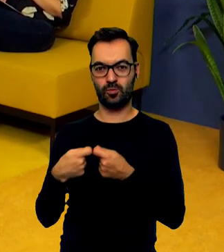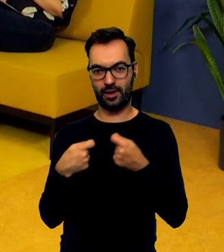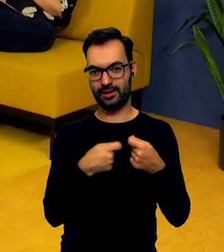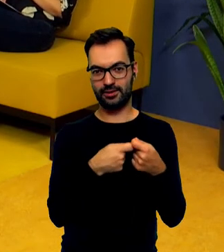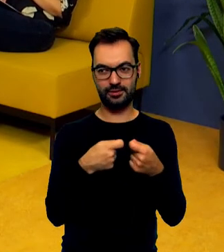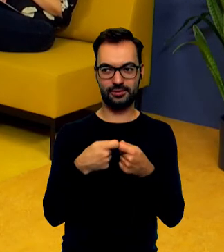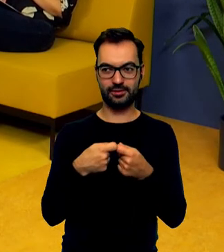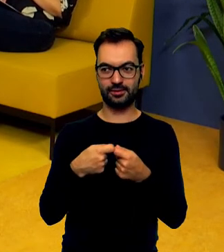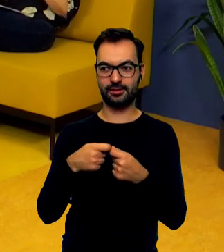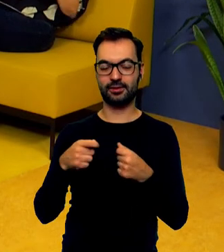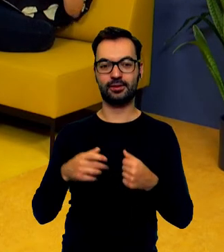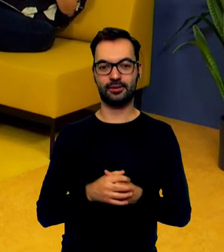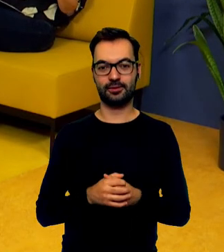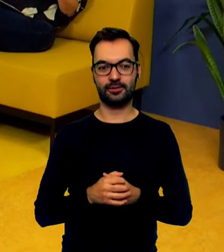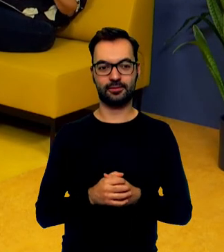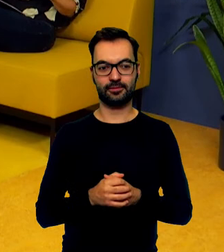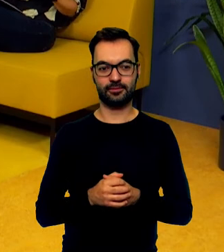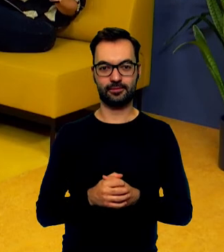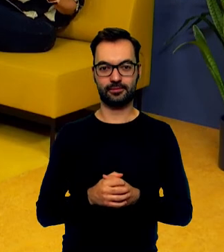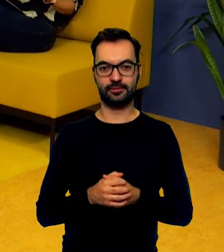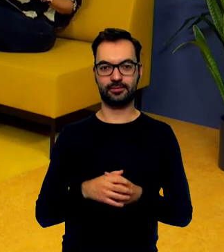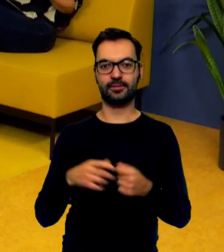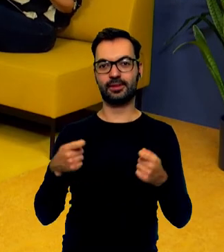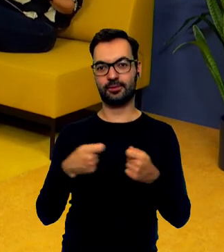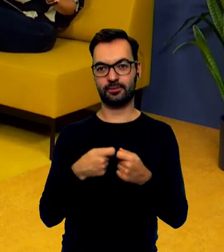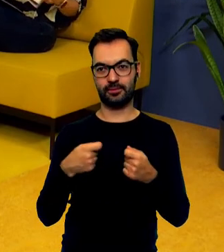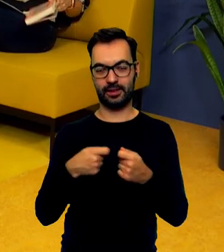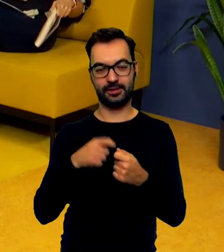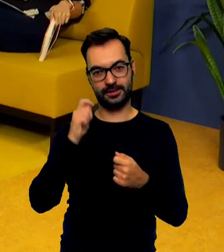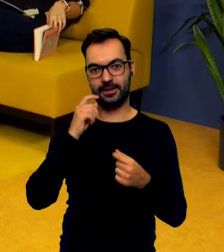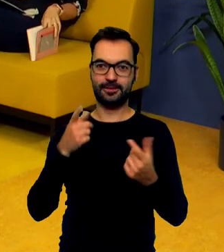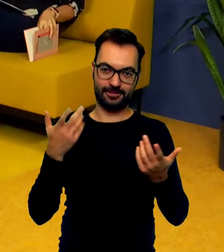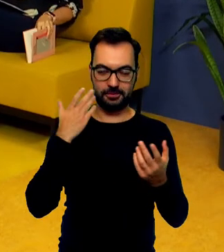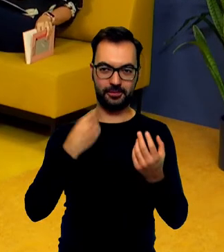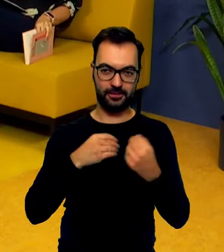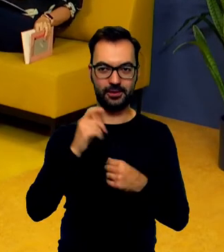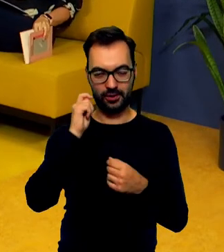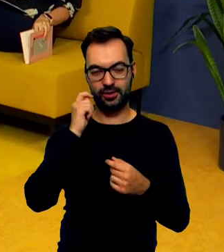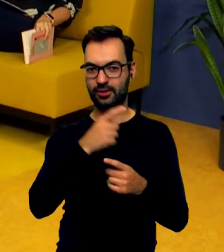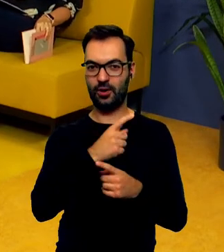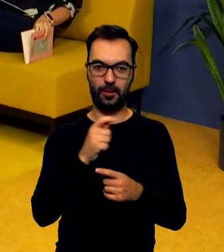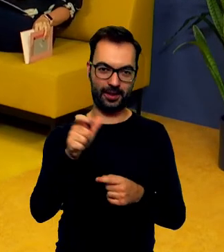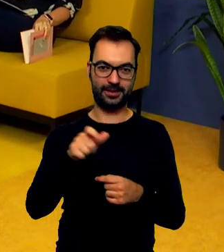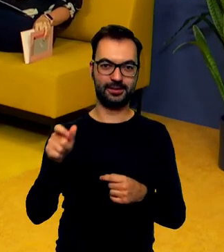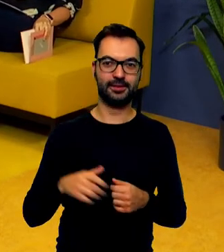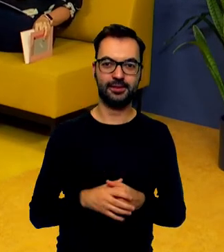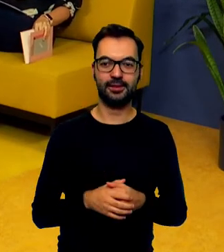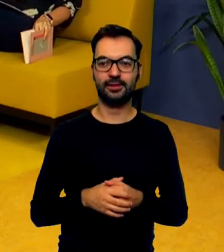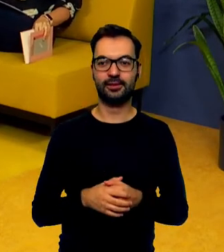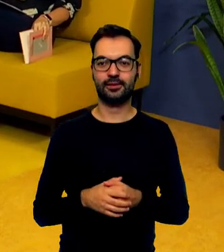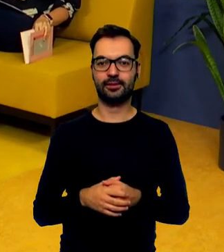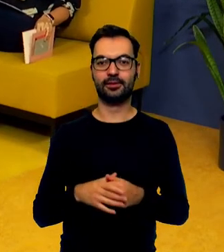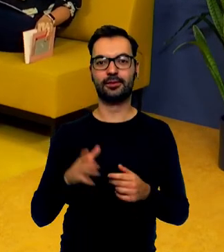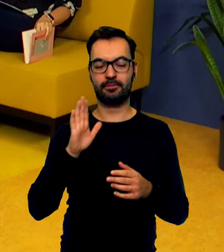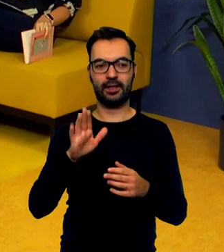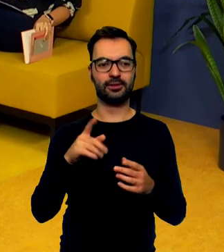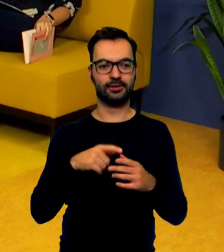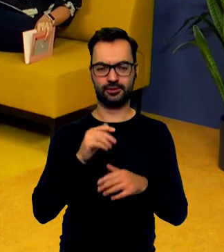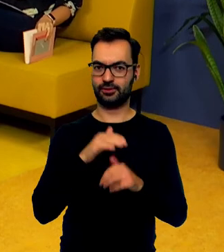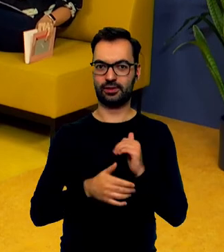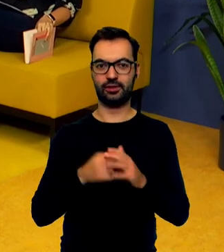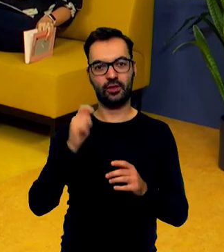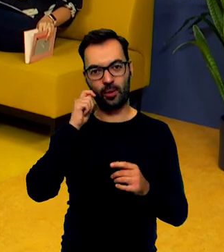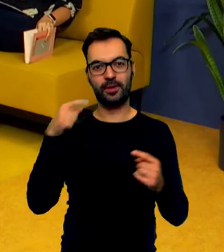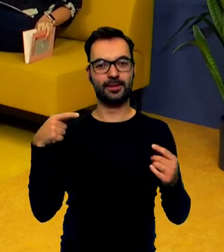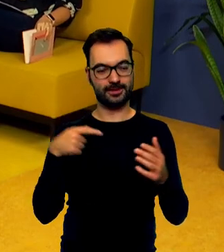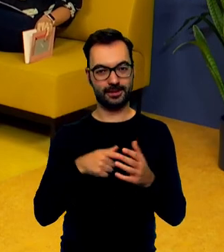współpracowniczek, znaczy jako już powiedziałam słowo współpracowniczek, no to wiadomo, że muszą to być współpracowniczki, więc dominują, ale faktycznie masz szczęście